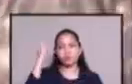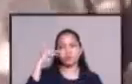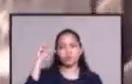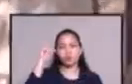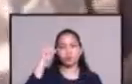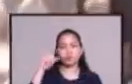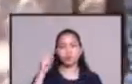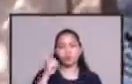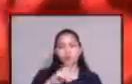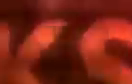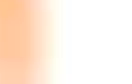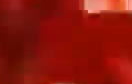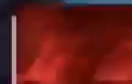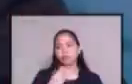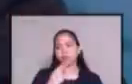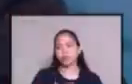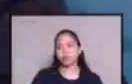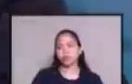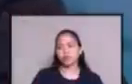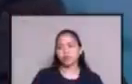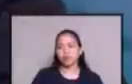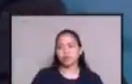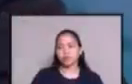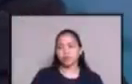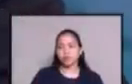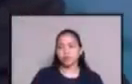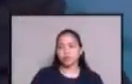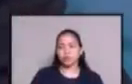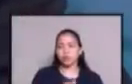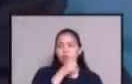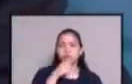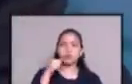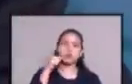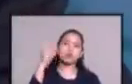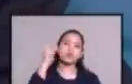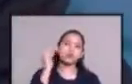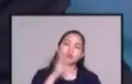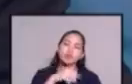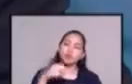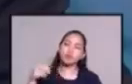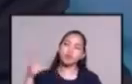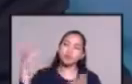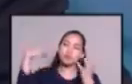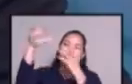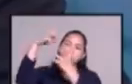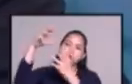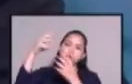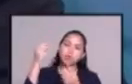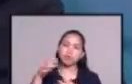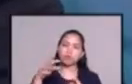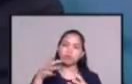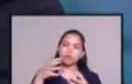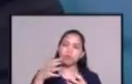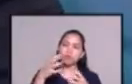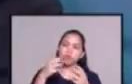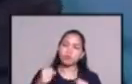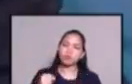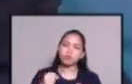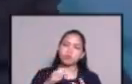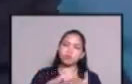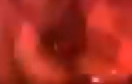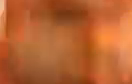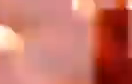we are One News. Pinagutos ni Agriculture Secretary Manny Piñol na mag-cloud seeding para mabawasan ang epekto ng El Nino sa